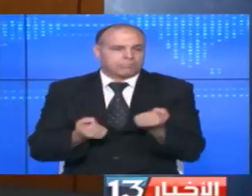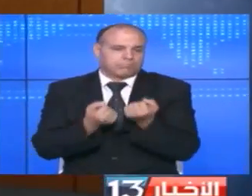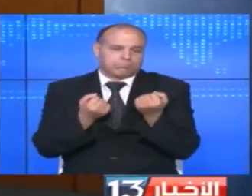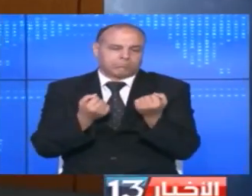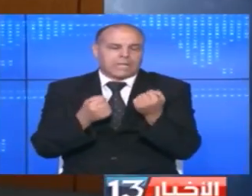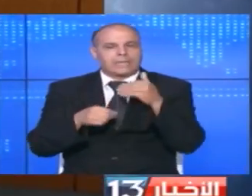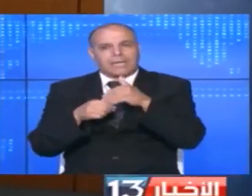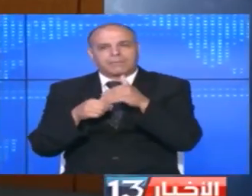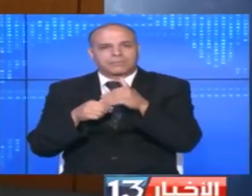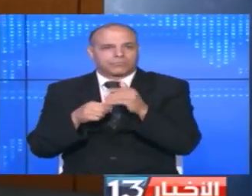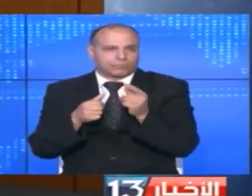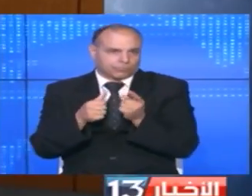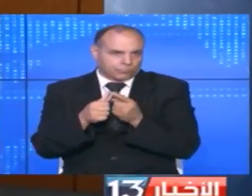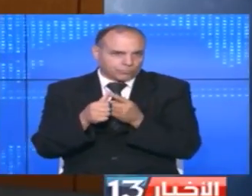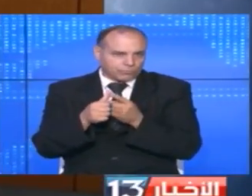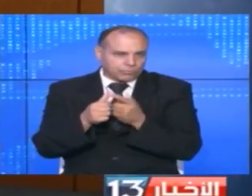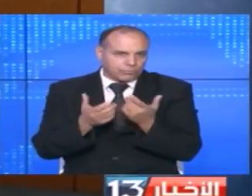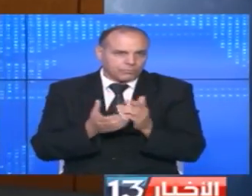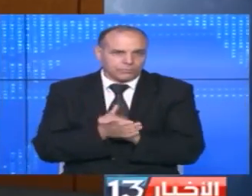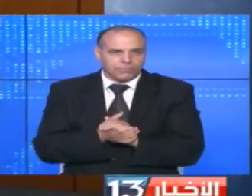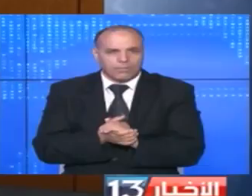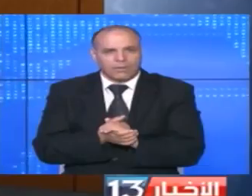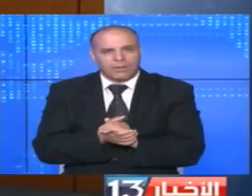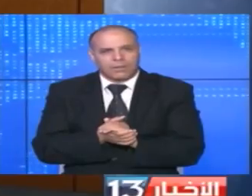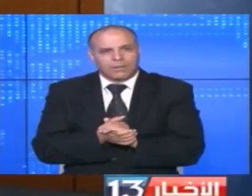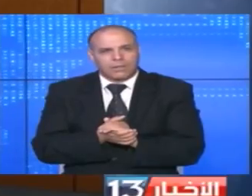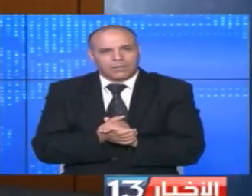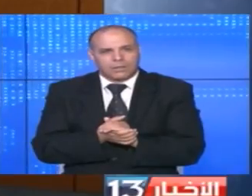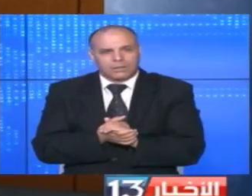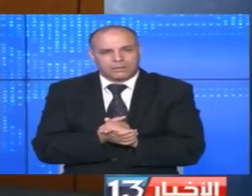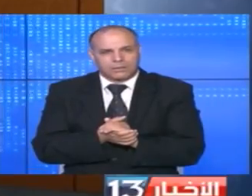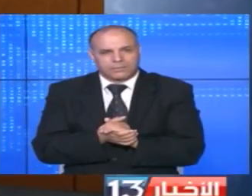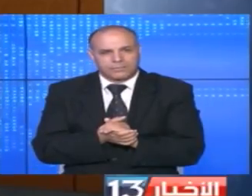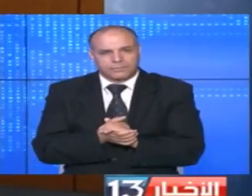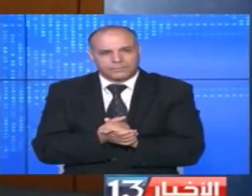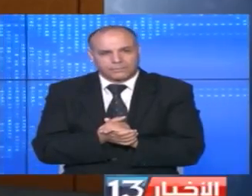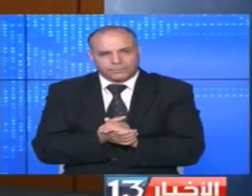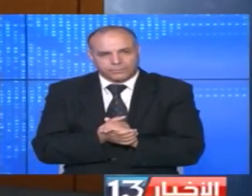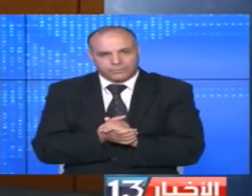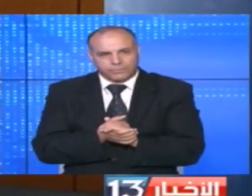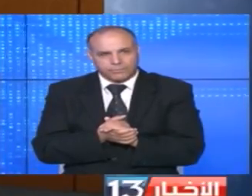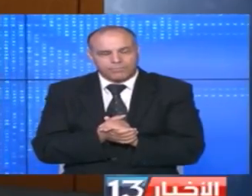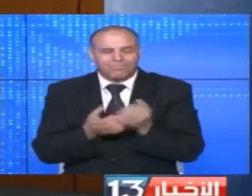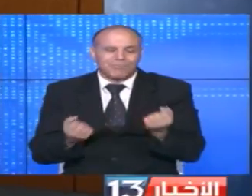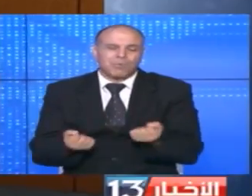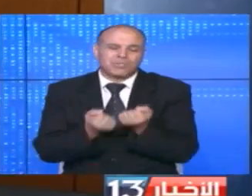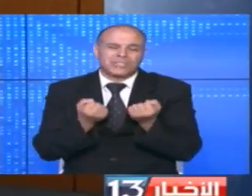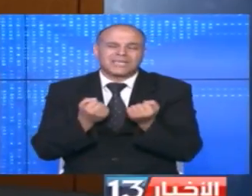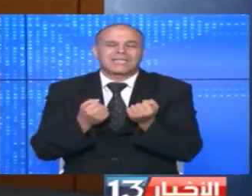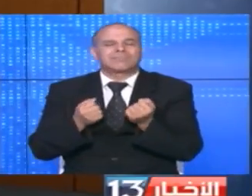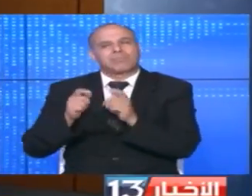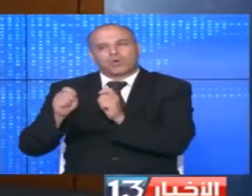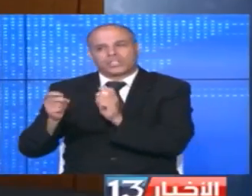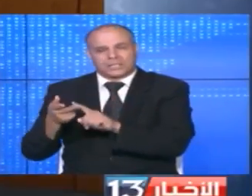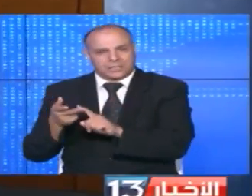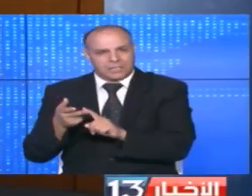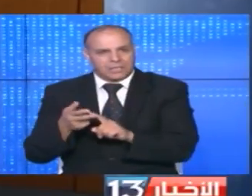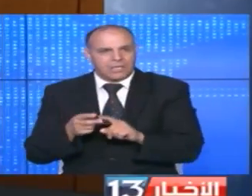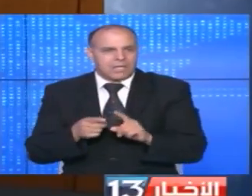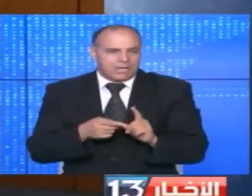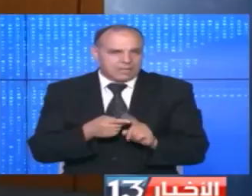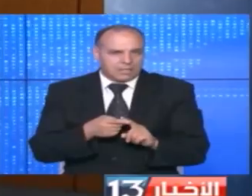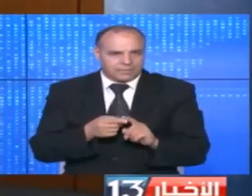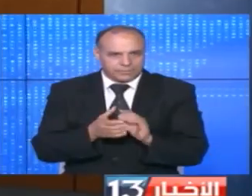منها اه منها الاشعار السياسي اه منها ال اه